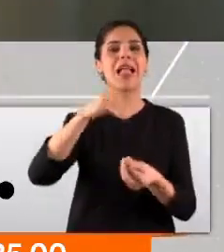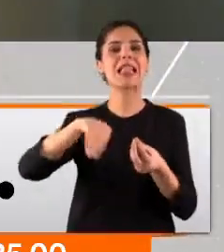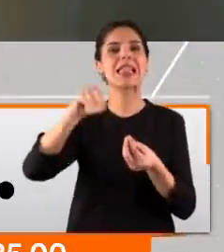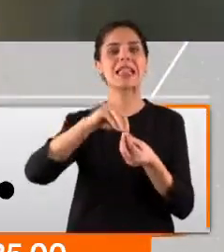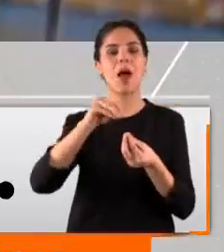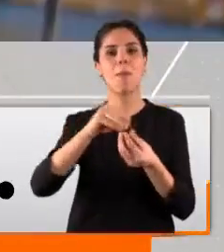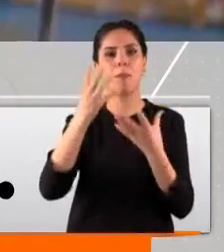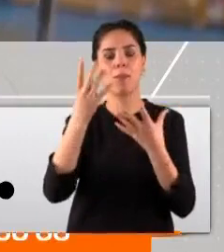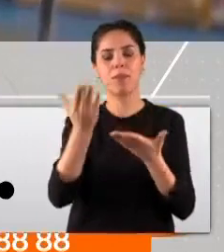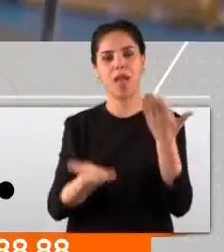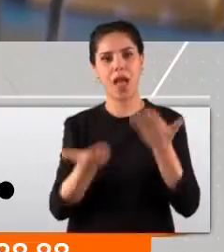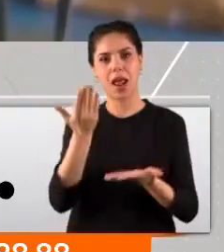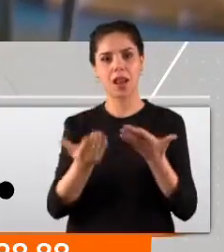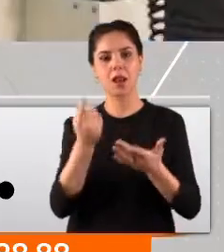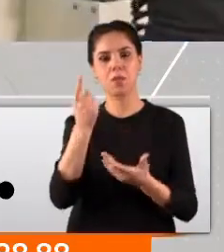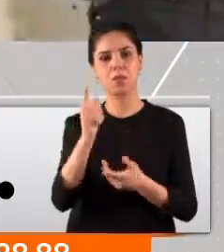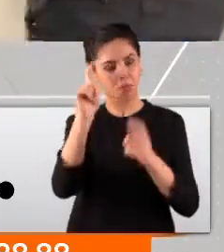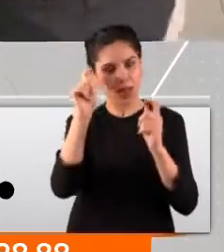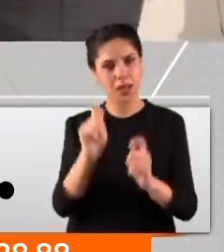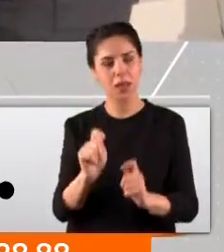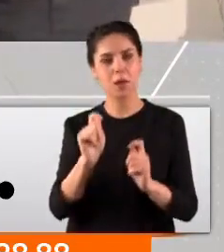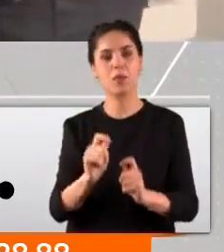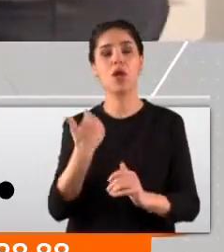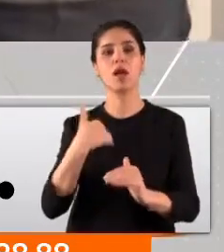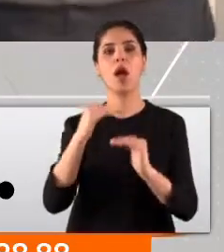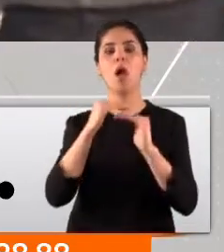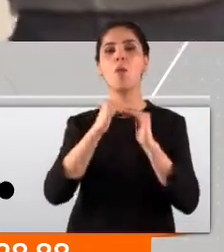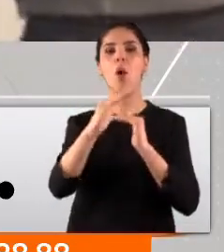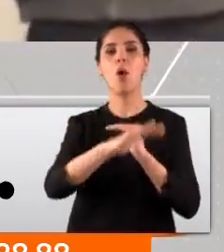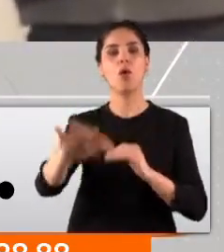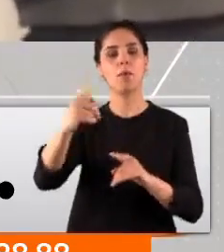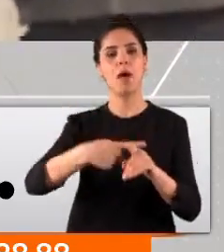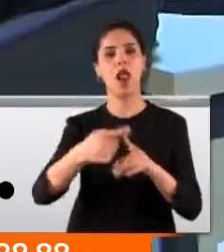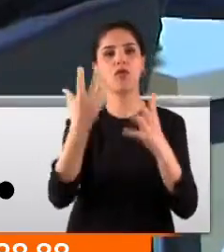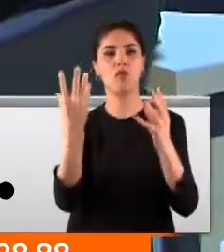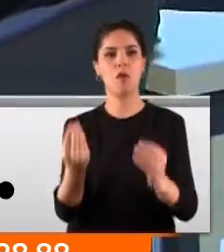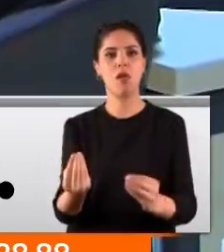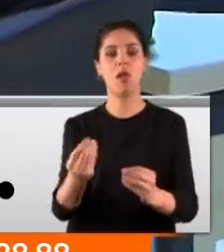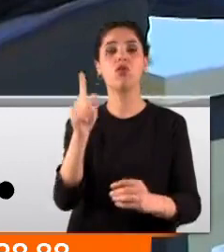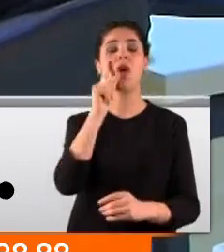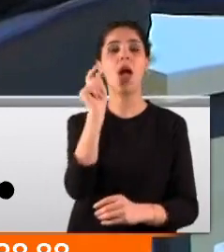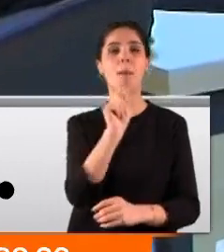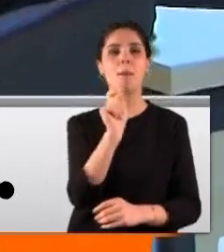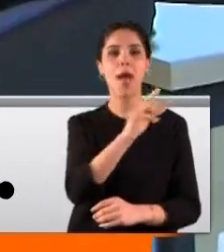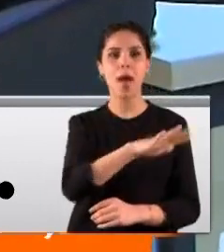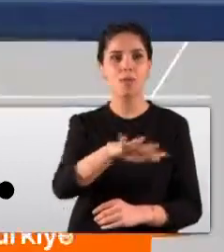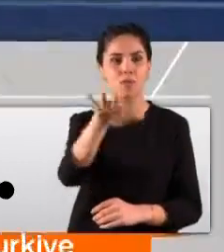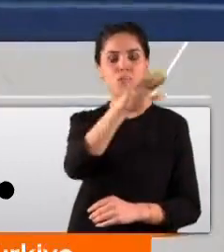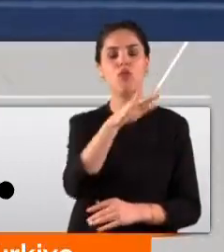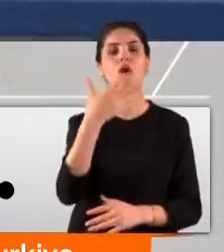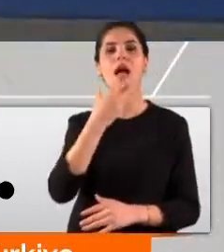da ele alınarak bu değerlendirmeler kamuoyuyla paylaşılacaktır. Memur ve emeklileri de